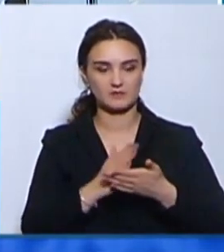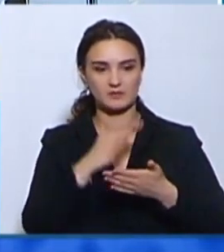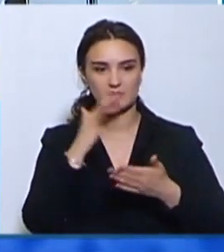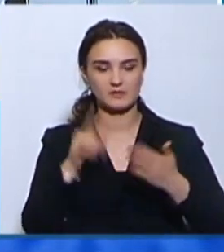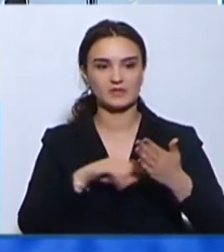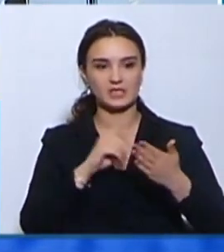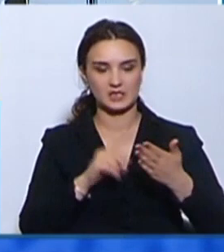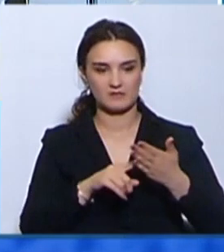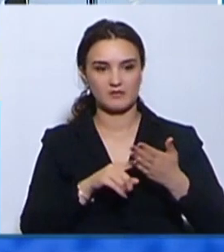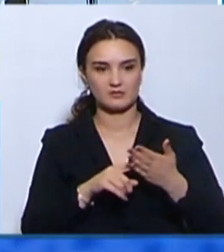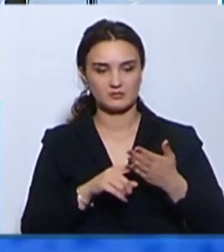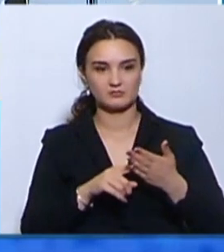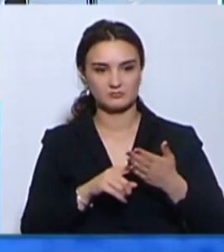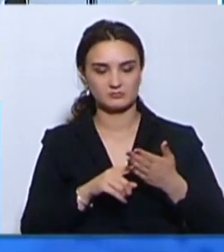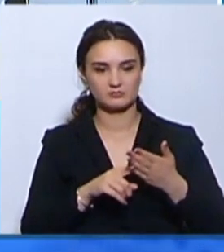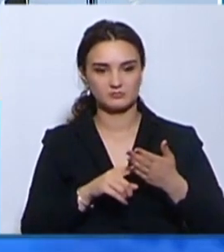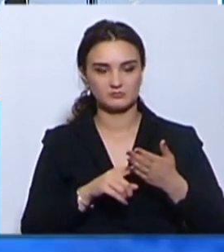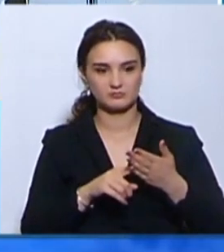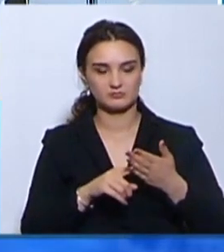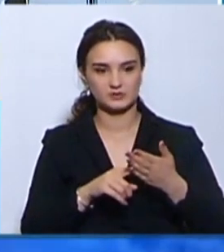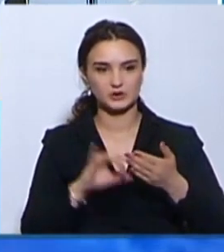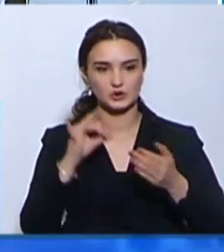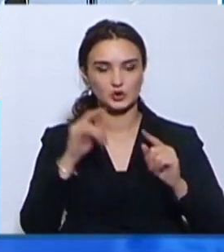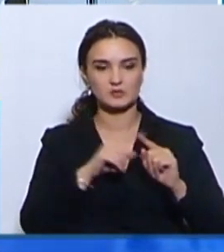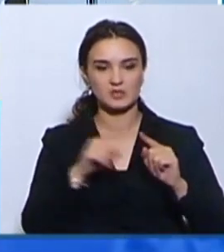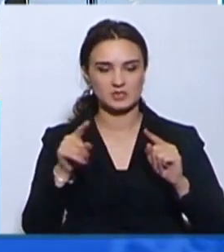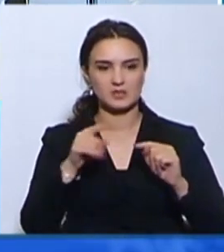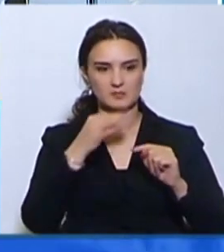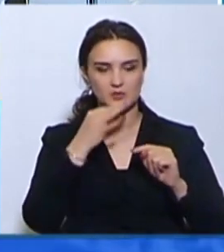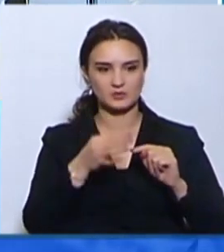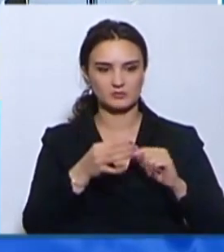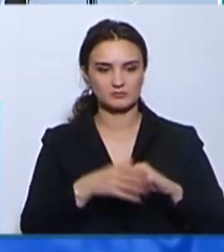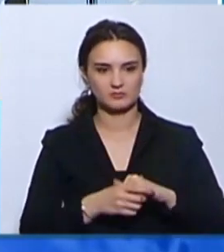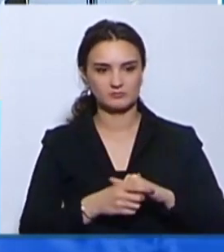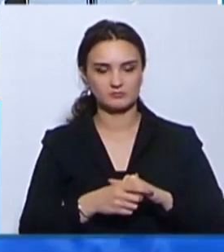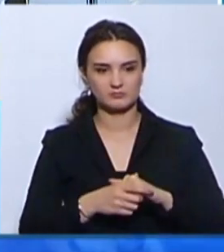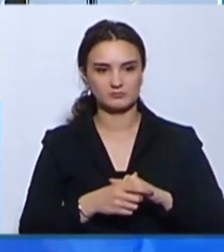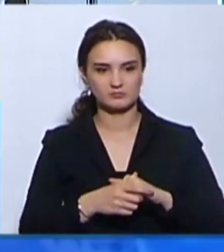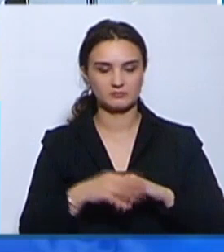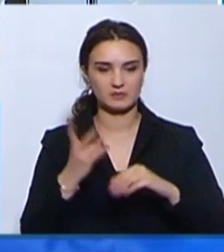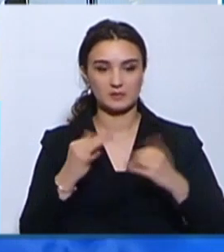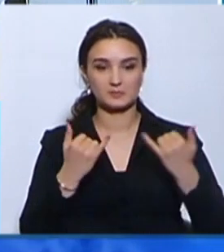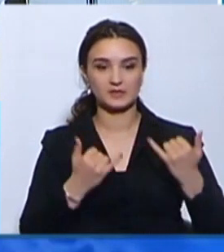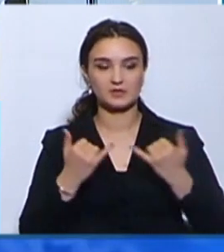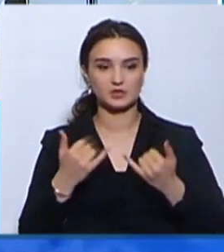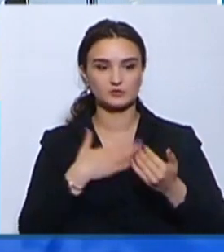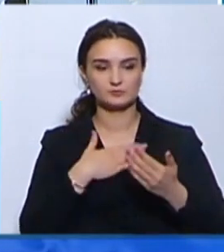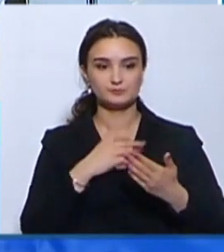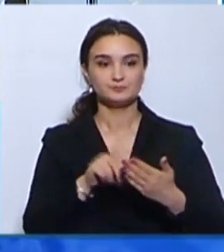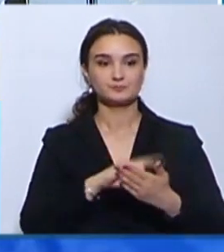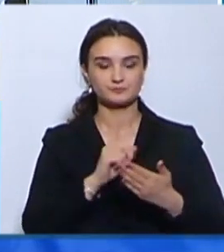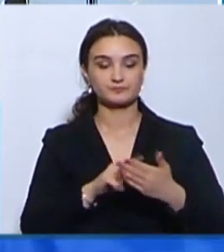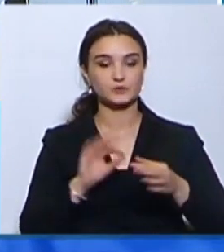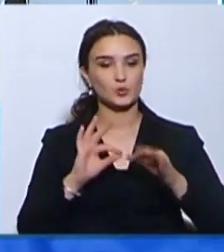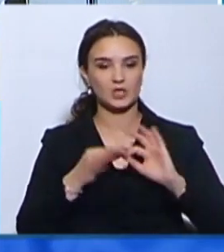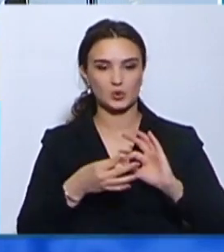კითხვას გავეცით ჩვენი გადაცემის ისტორიის მანძილზე პასუხი, მაგრამ დღევანდელი ჩვენი კითხვა არის ძალიან